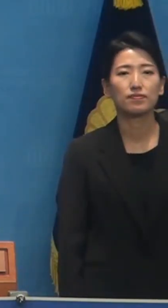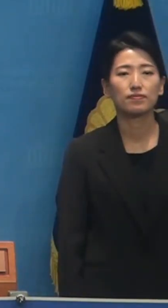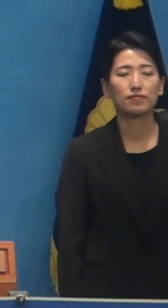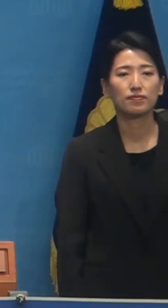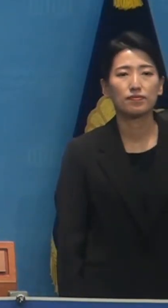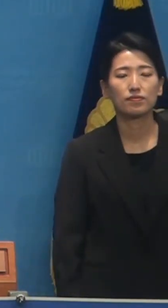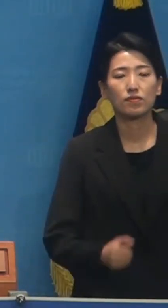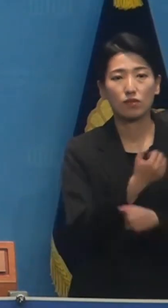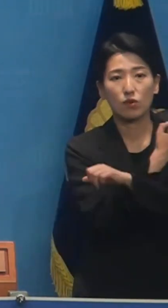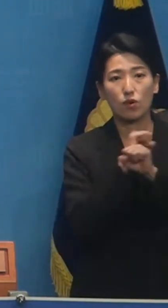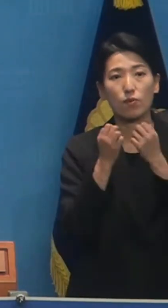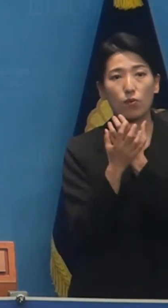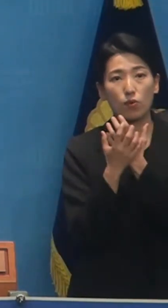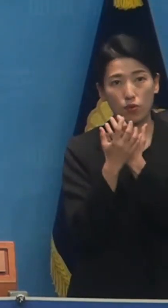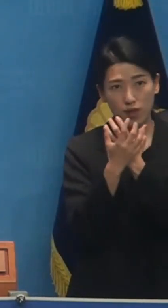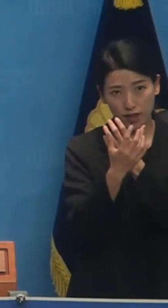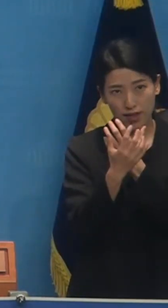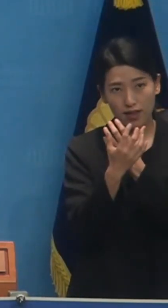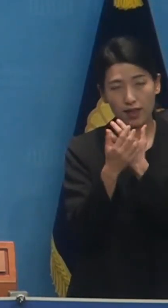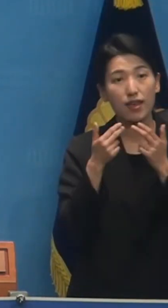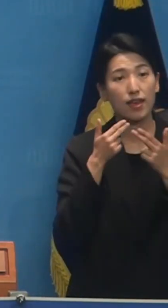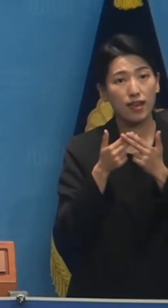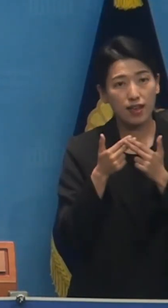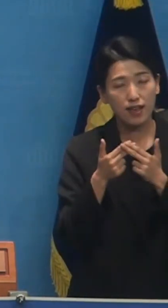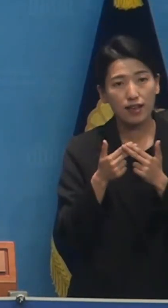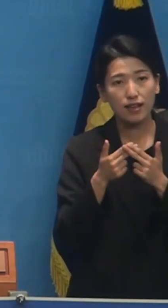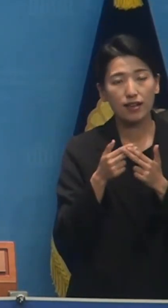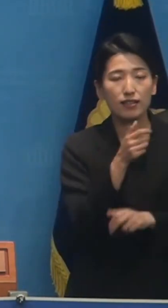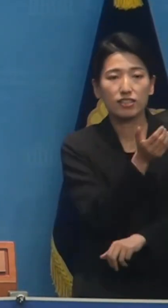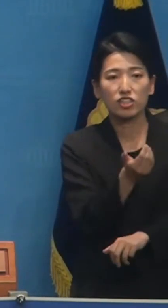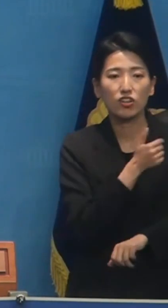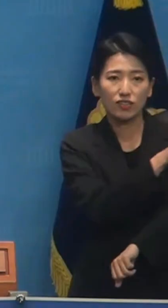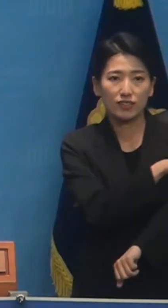다음은 광복회의 이승복 전 이사님이십니다.